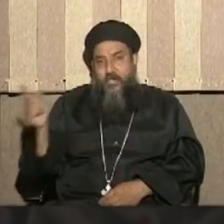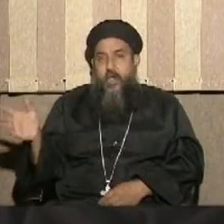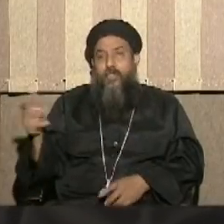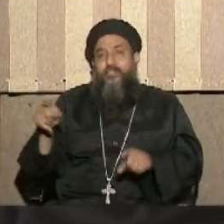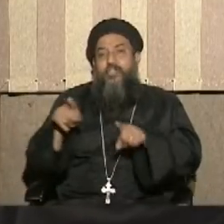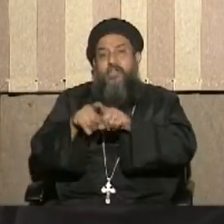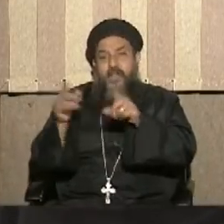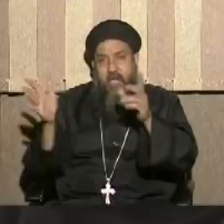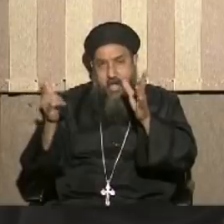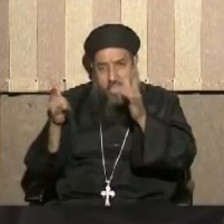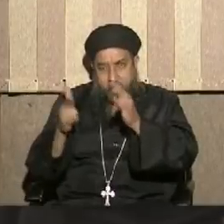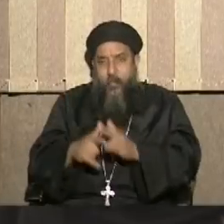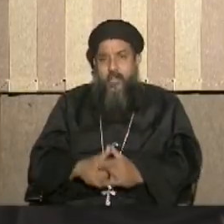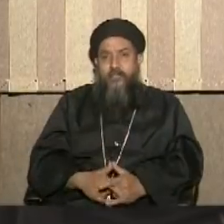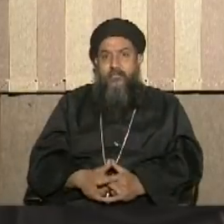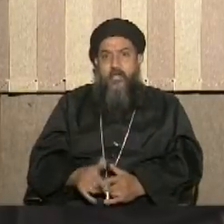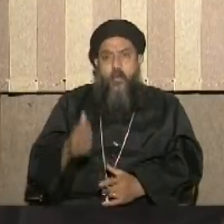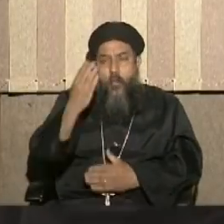يا